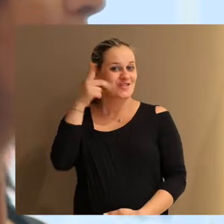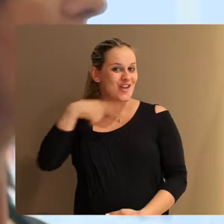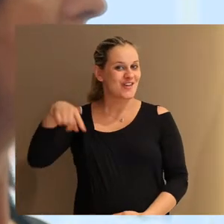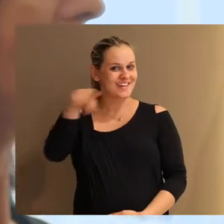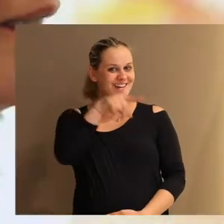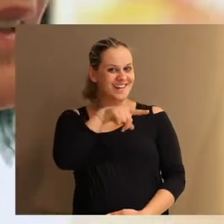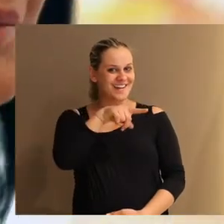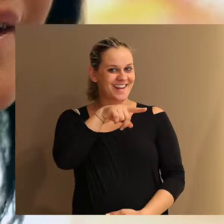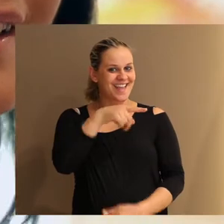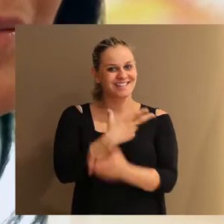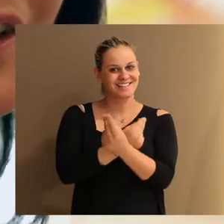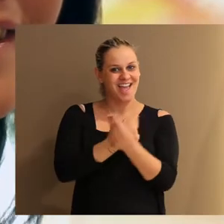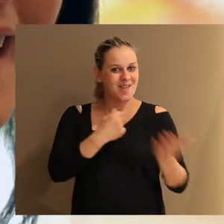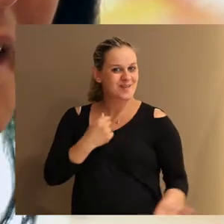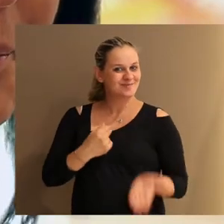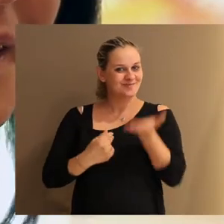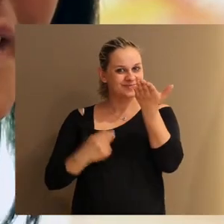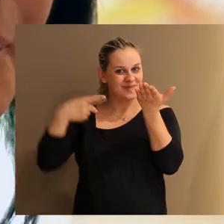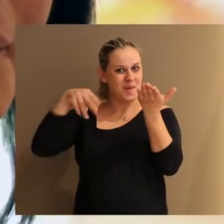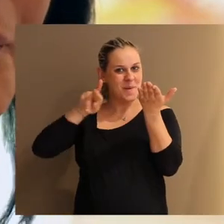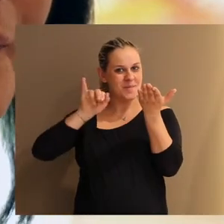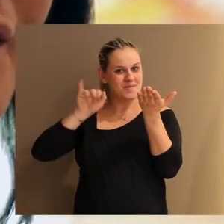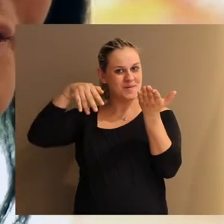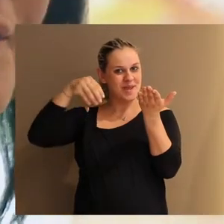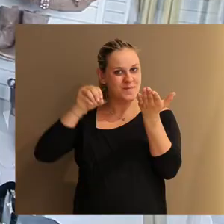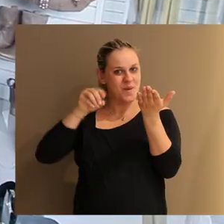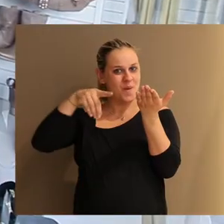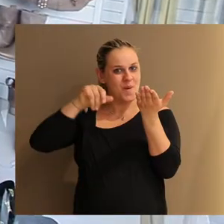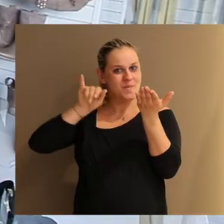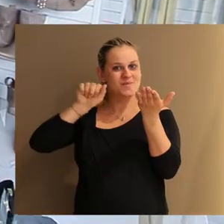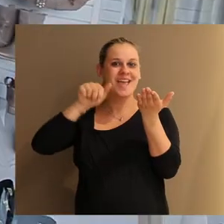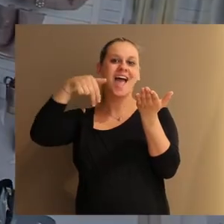Perché noi donne mettiamo le scarpe in primo piano?